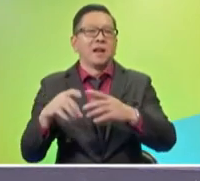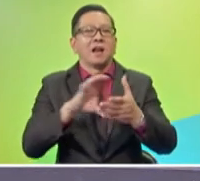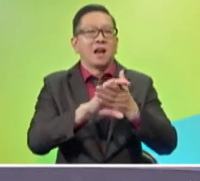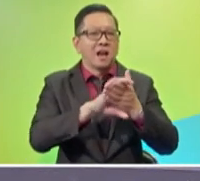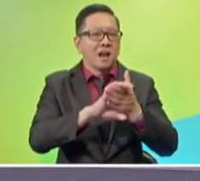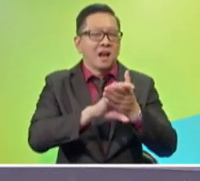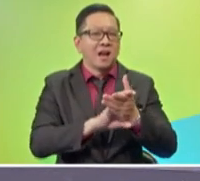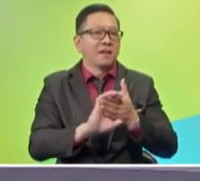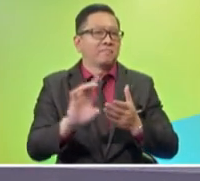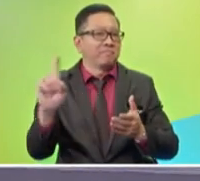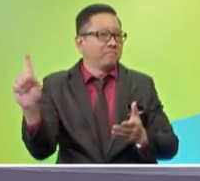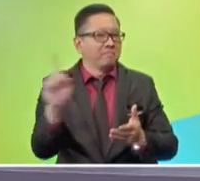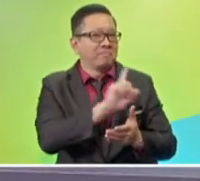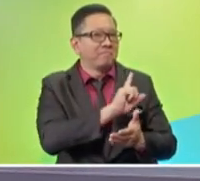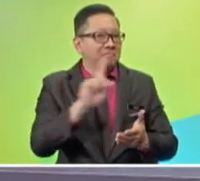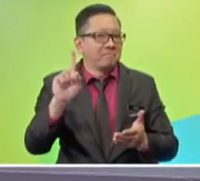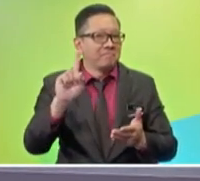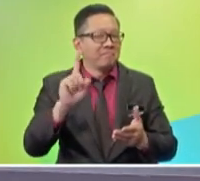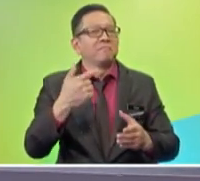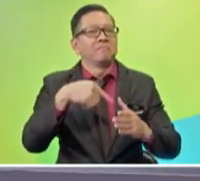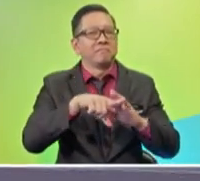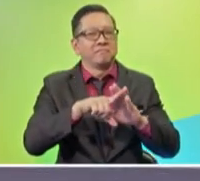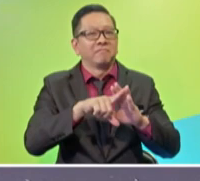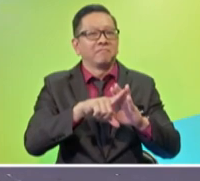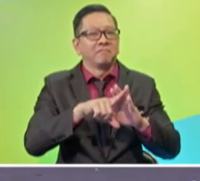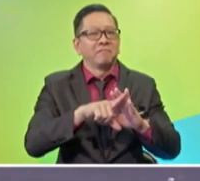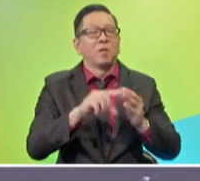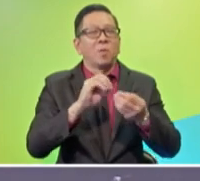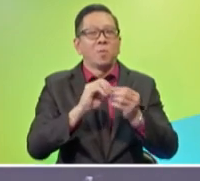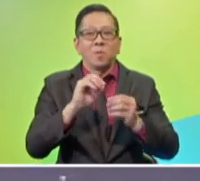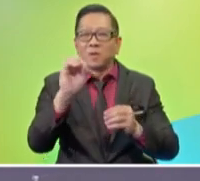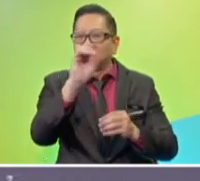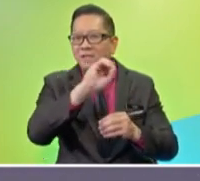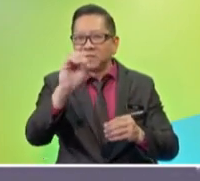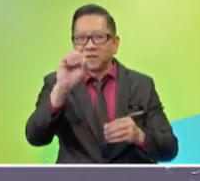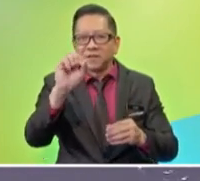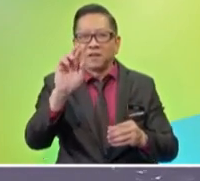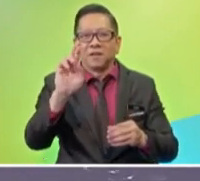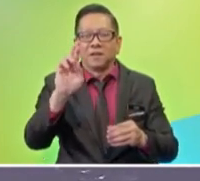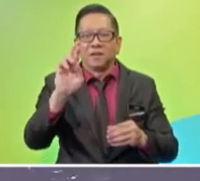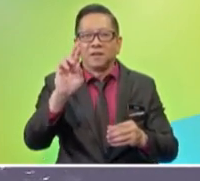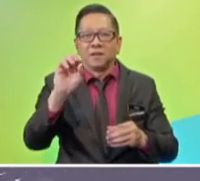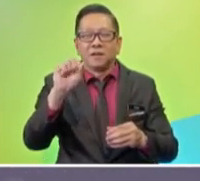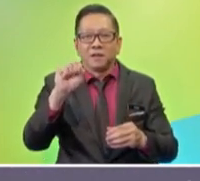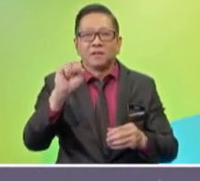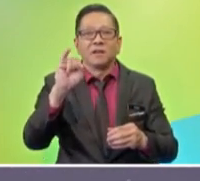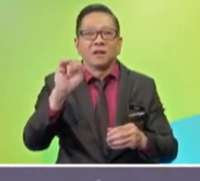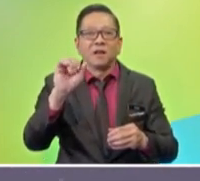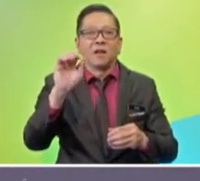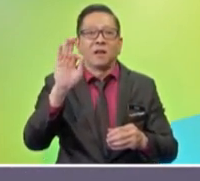kad di mana semuanya melibatkan nombor sifar. Jadi baiklah, kita dah habis aktiviti pada hari